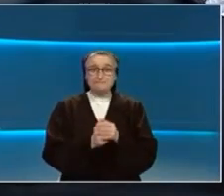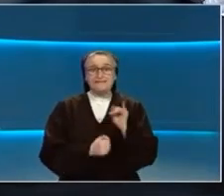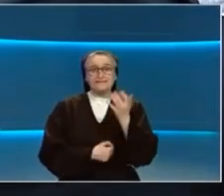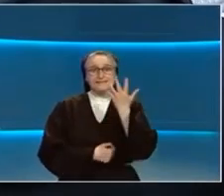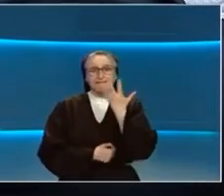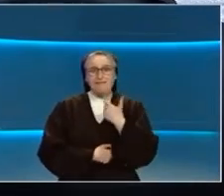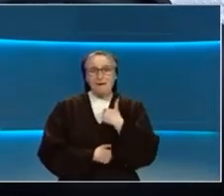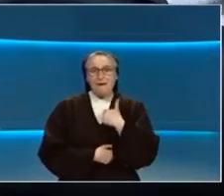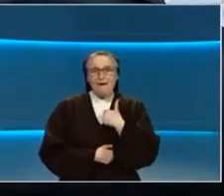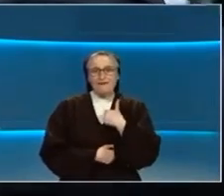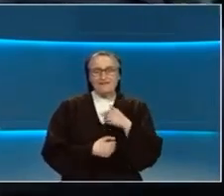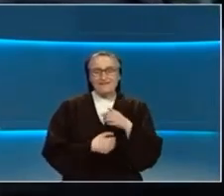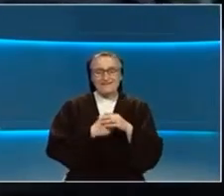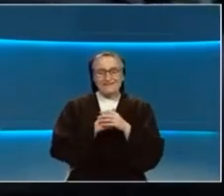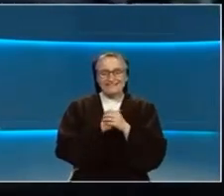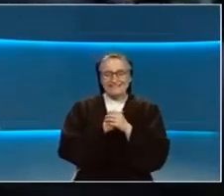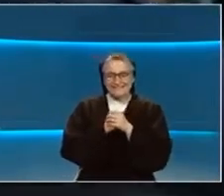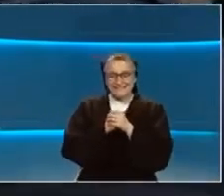Sì, lo voglio.